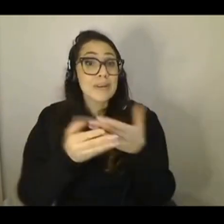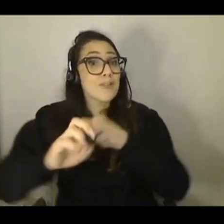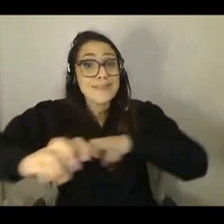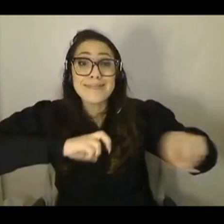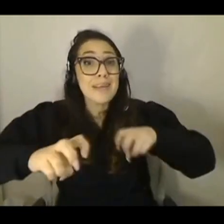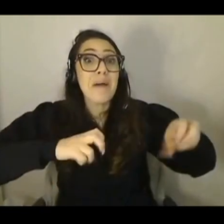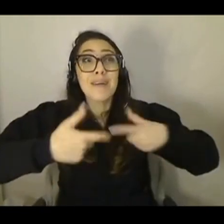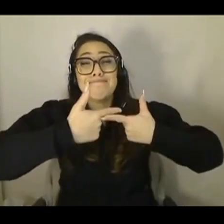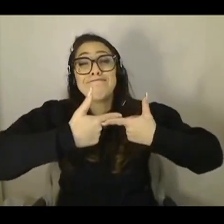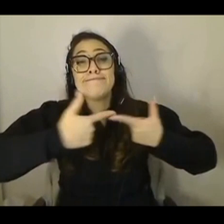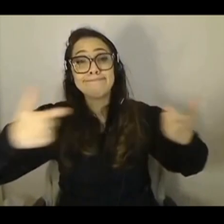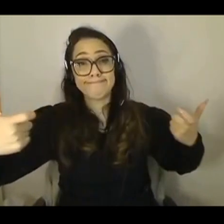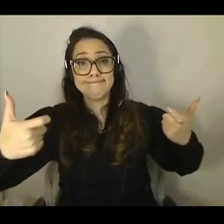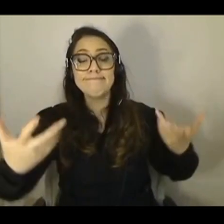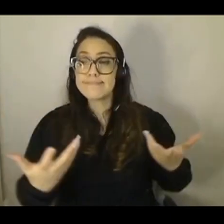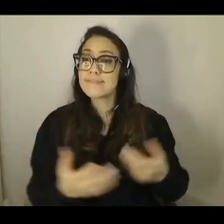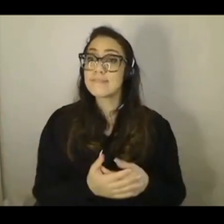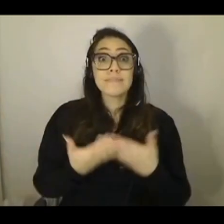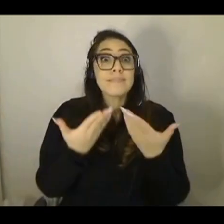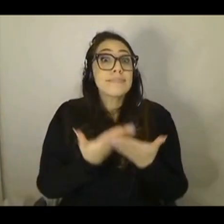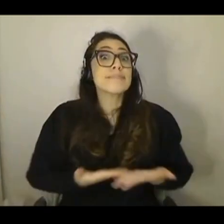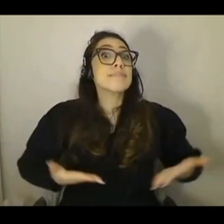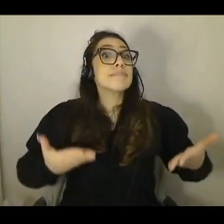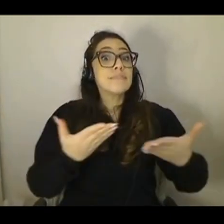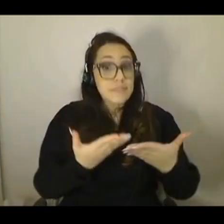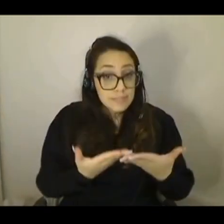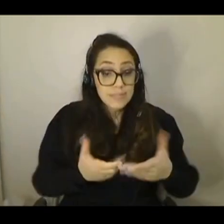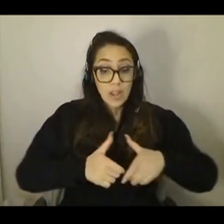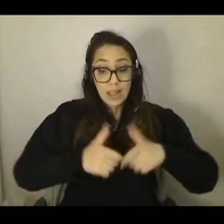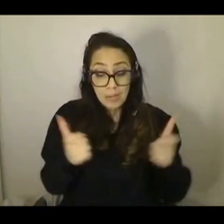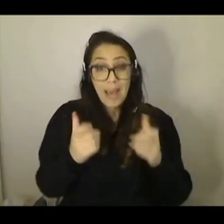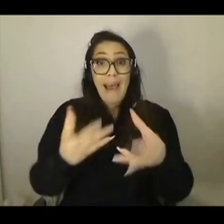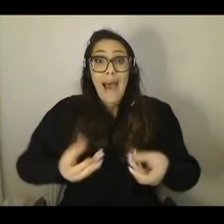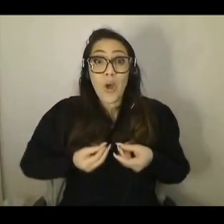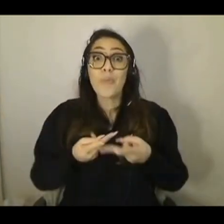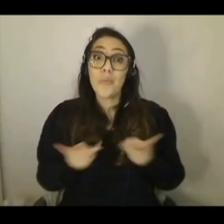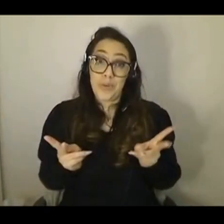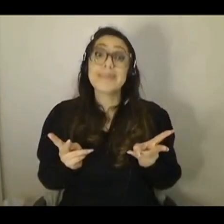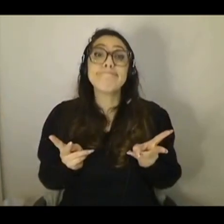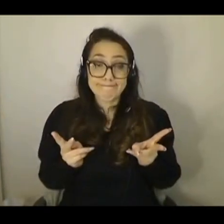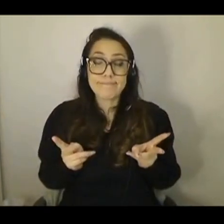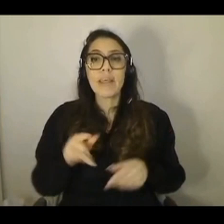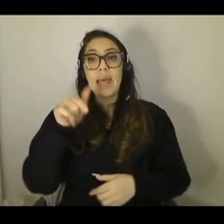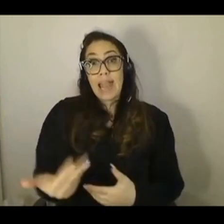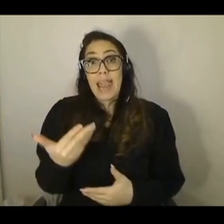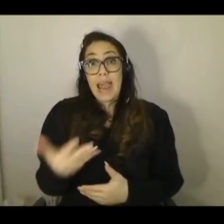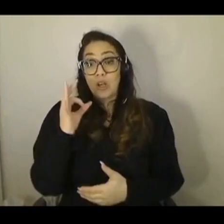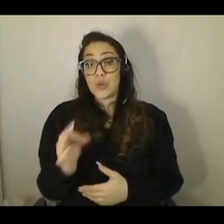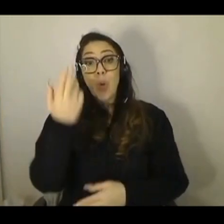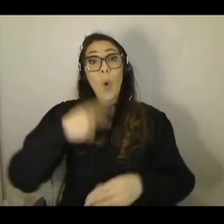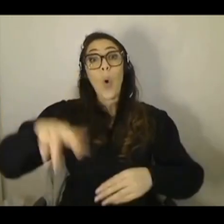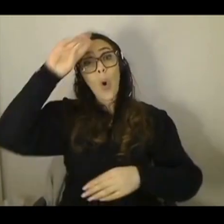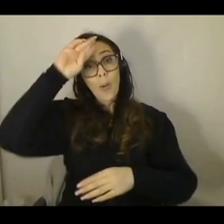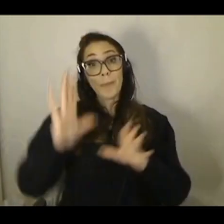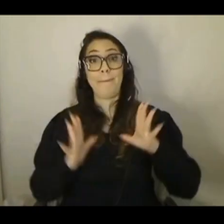faire. Bon. Donc dans tous les établissements recevant du public et lorsque... Alors il y a une initiative européenne qui est très intéressante en ce moment qui